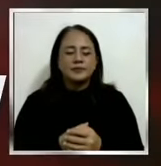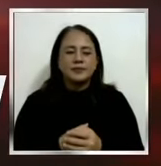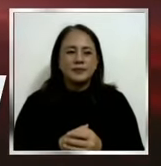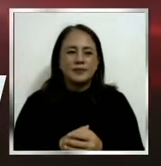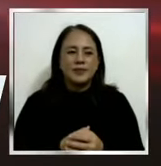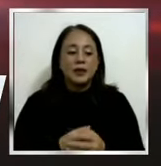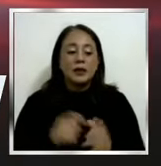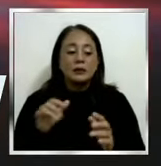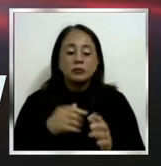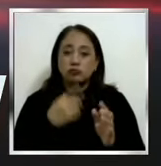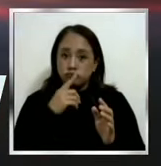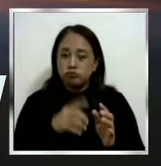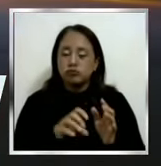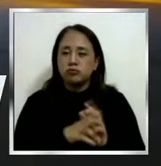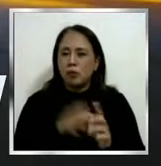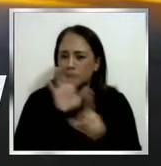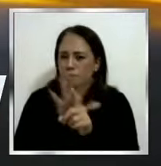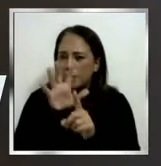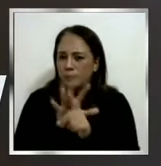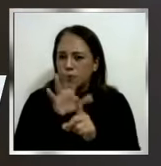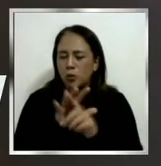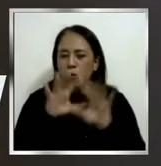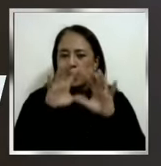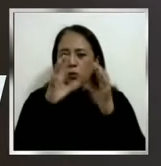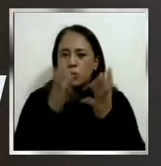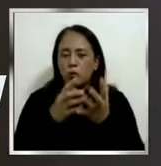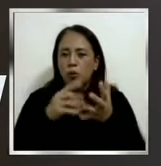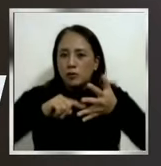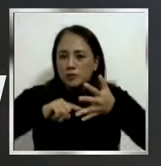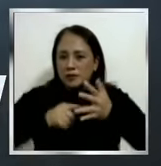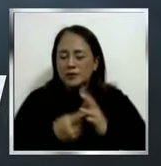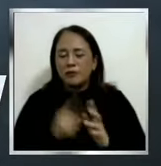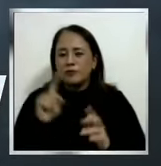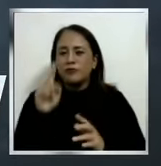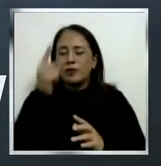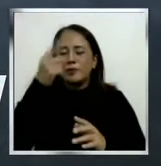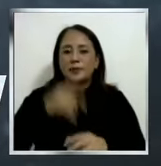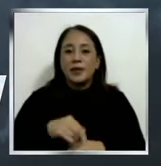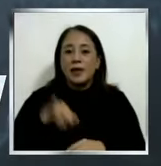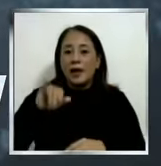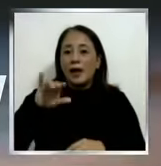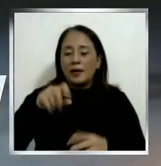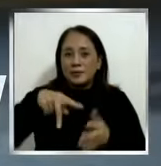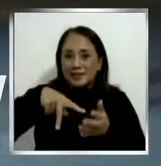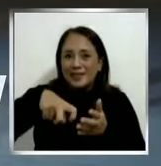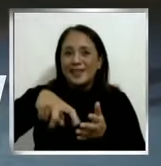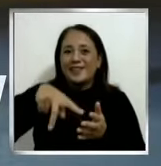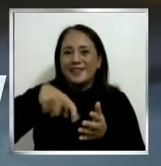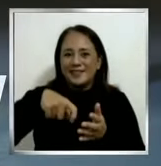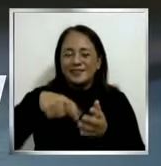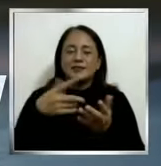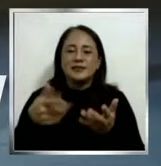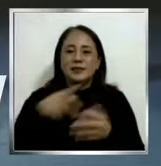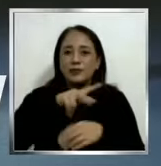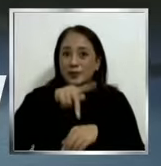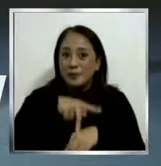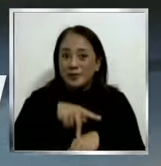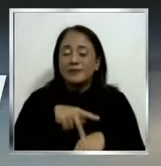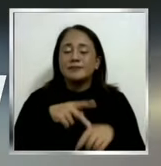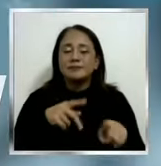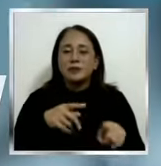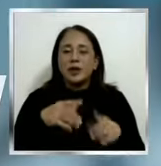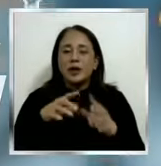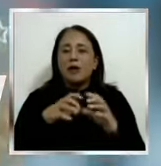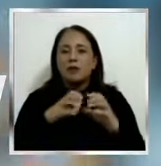certified trending ang world premiere ng first ever ice skating serye sa Philippine TV na Hearts on